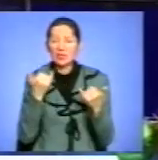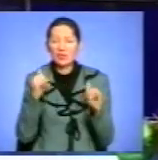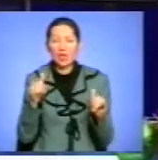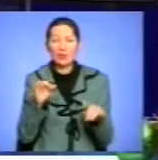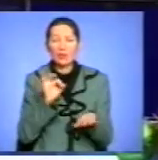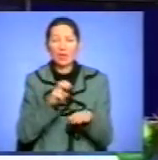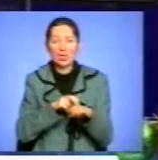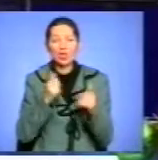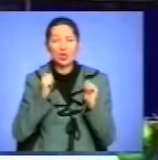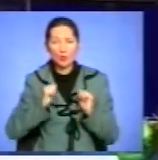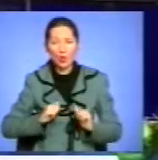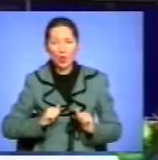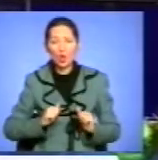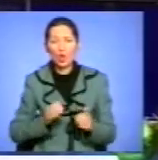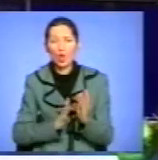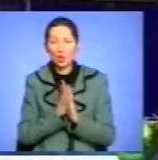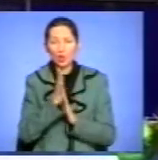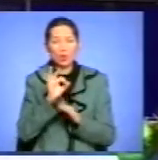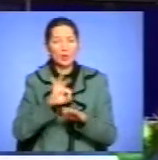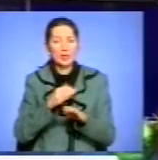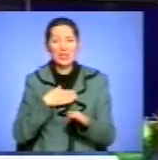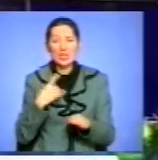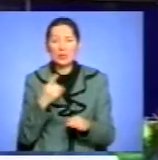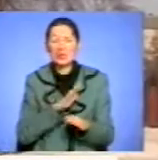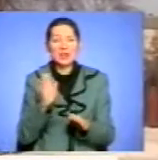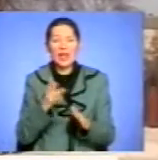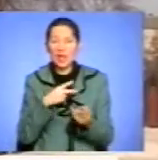заспокоюють – росту захворюваності в нашій області не спостерігають.